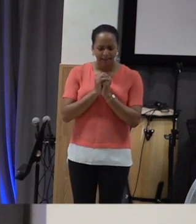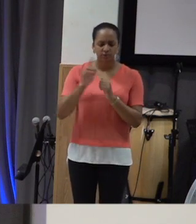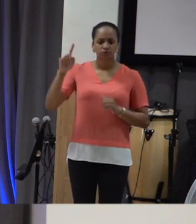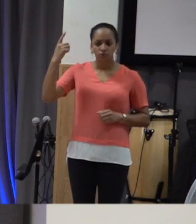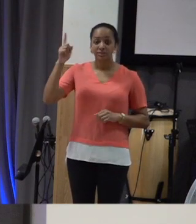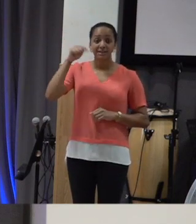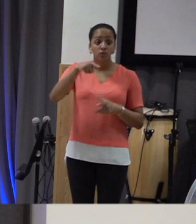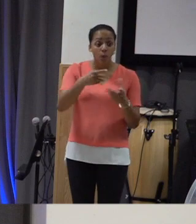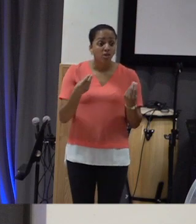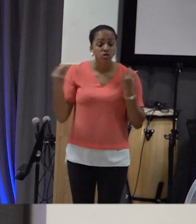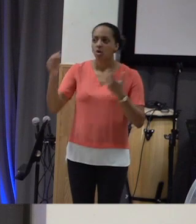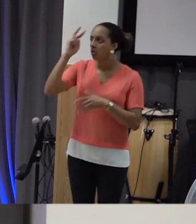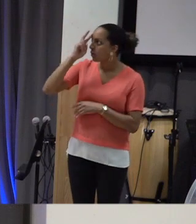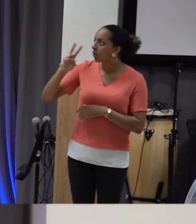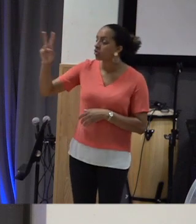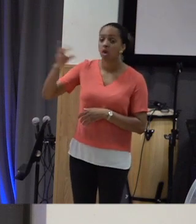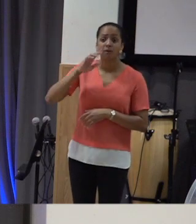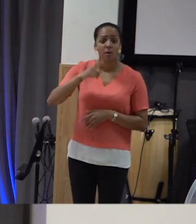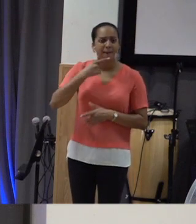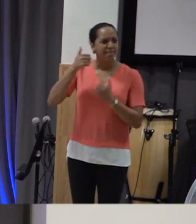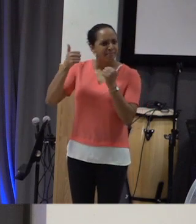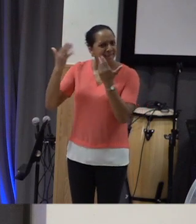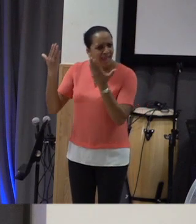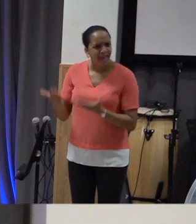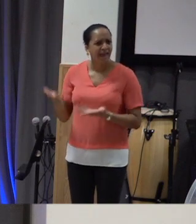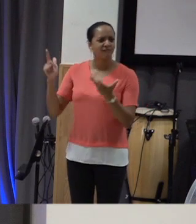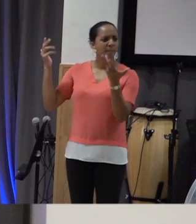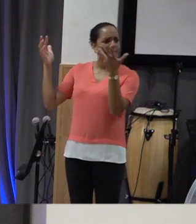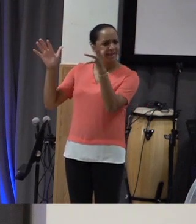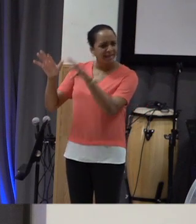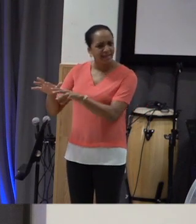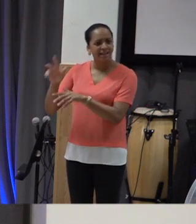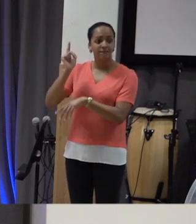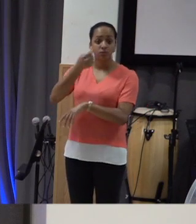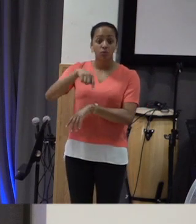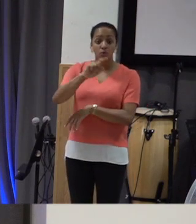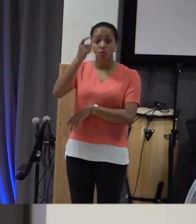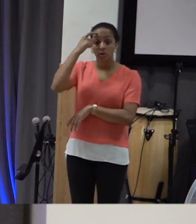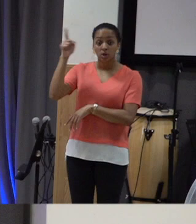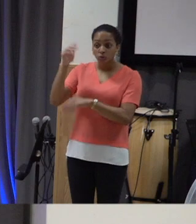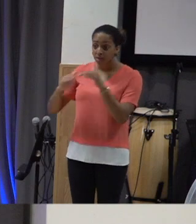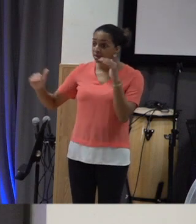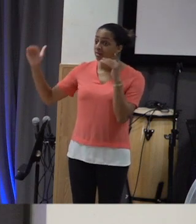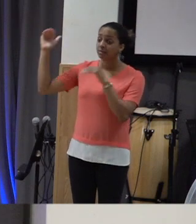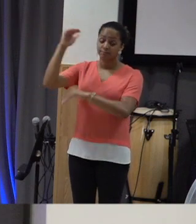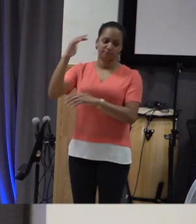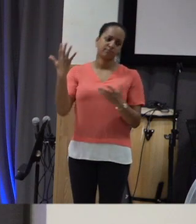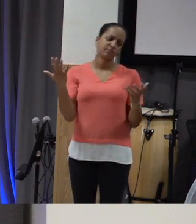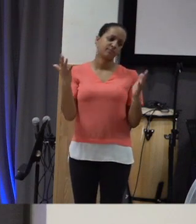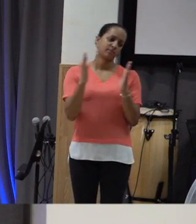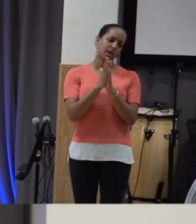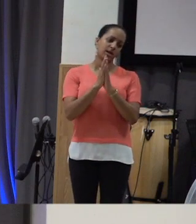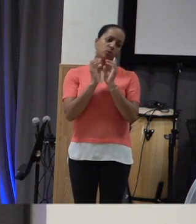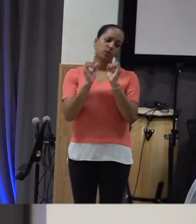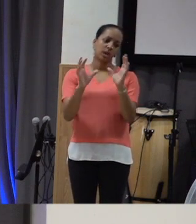Père. Ça veut dire, dis du bien de lui, bénis-le et reconnais qu'il est au-dessus de tout. Alléluia. De l'honneur